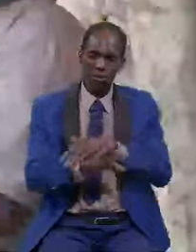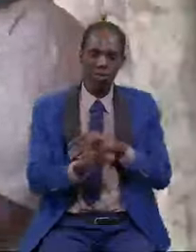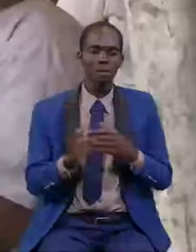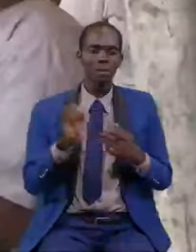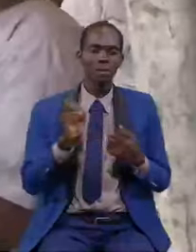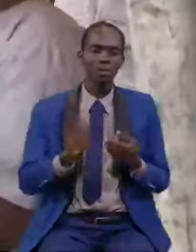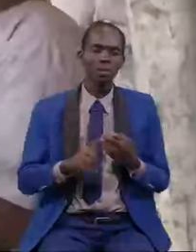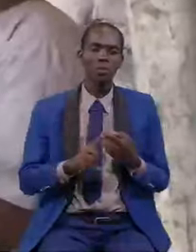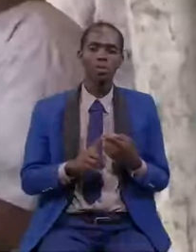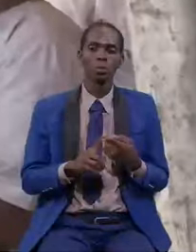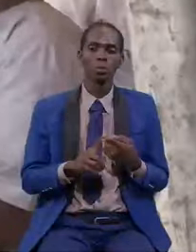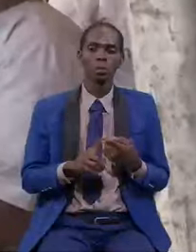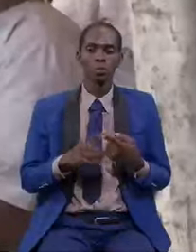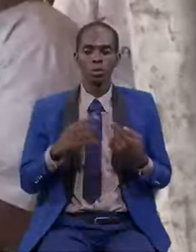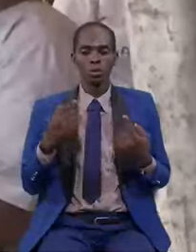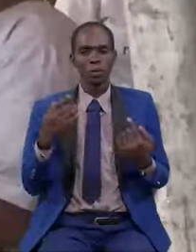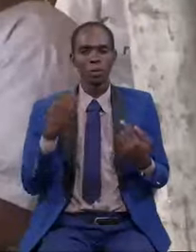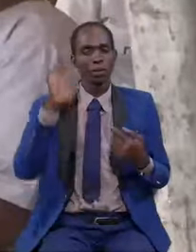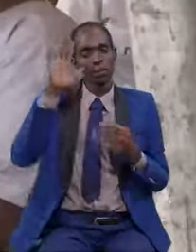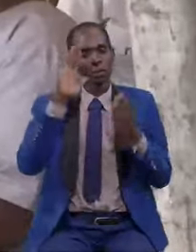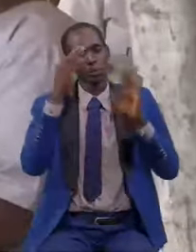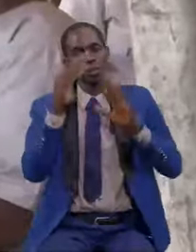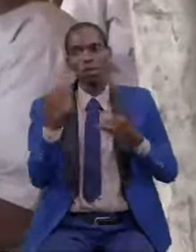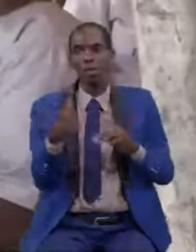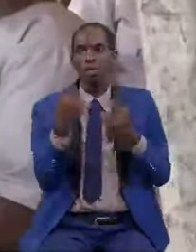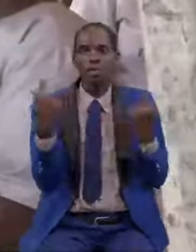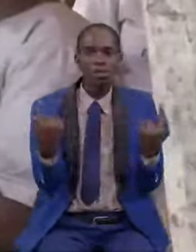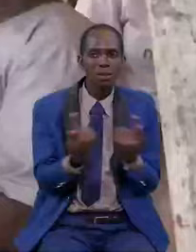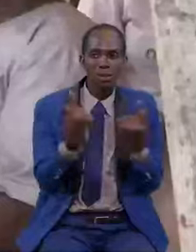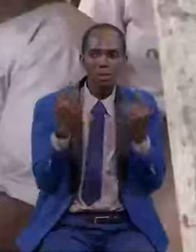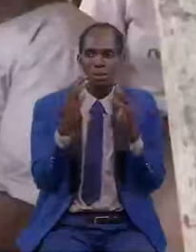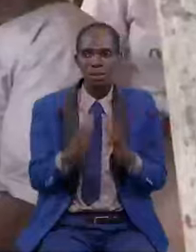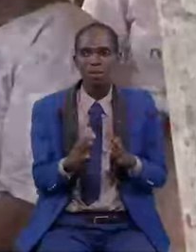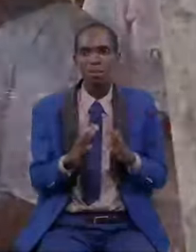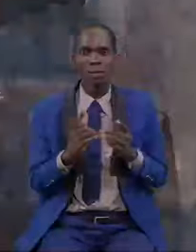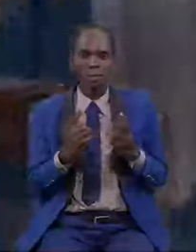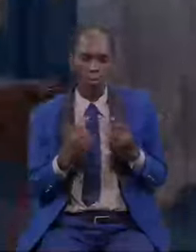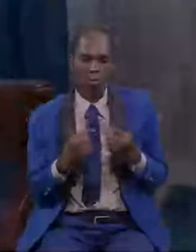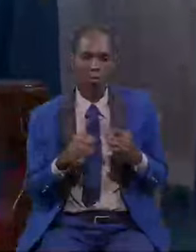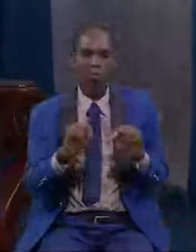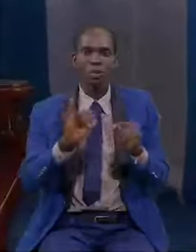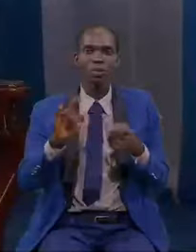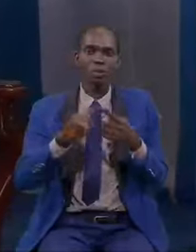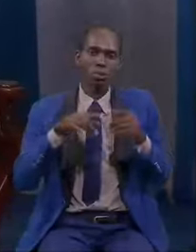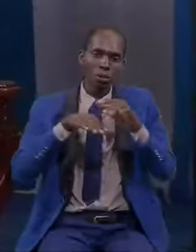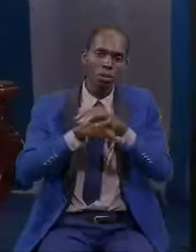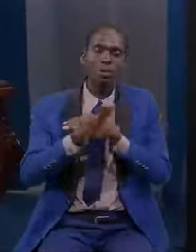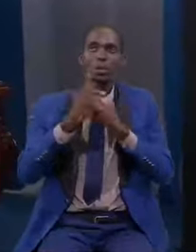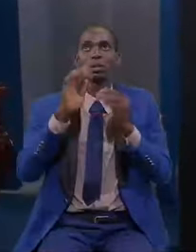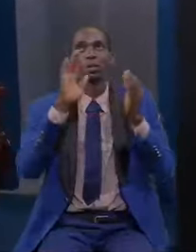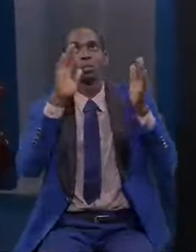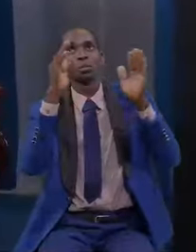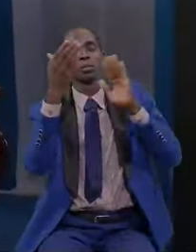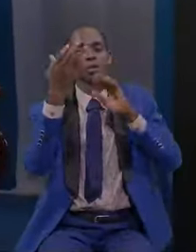lui. Tout homme pécheur qui essaie de se présenter devant Dieu, le